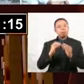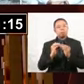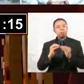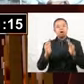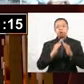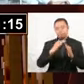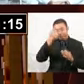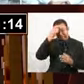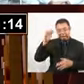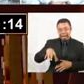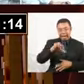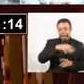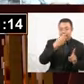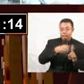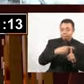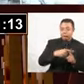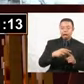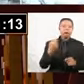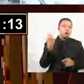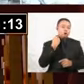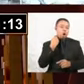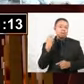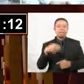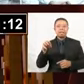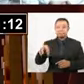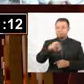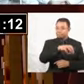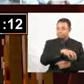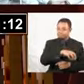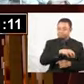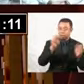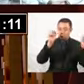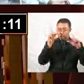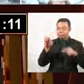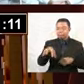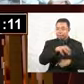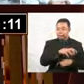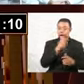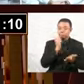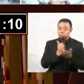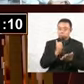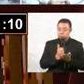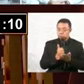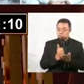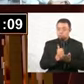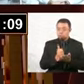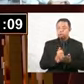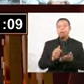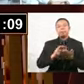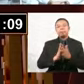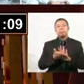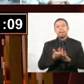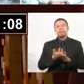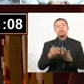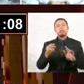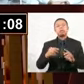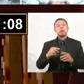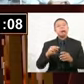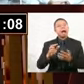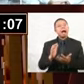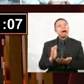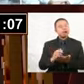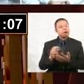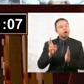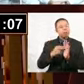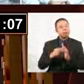tambahan membangun dokter keliling konsep di daerah-daerah yang membutuhkan tentu itu menjadi sebuah unggulan kita